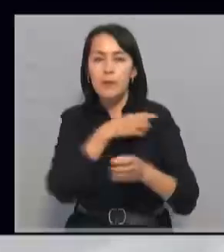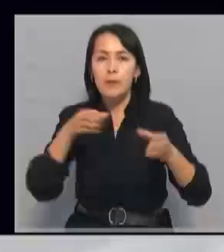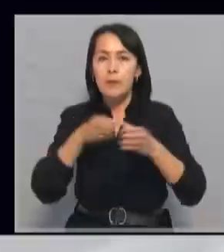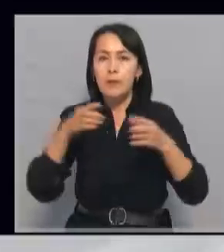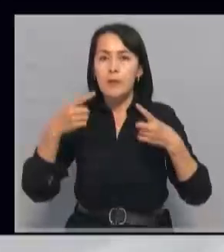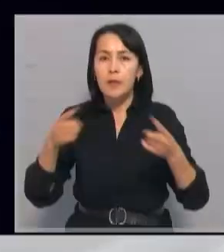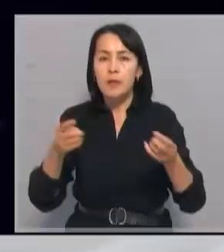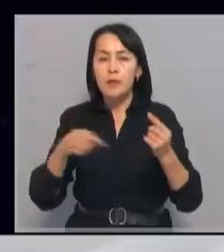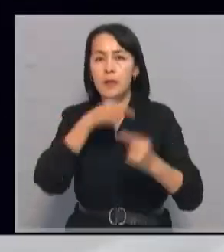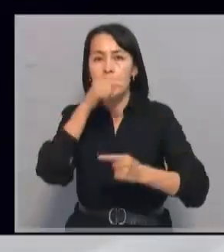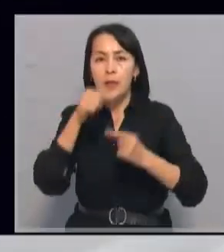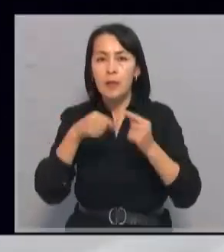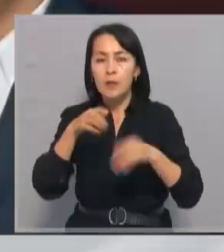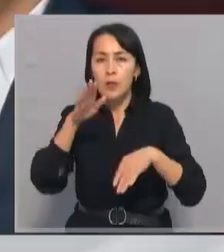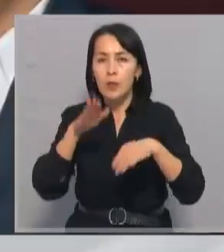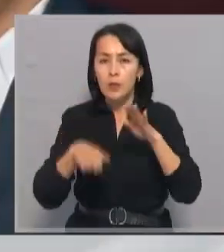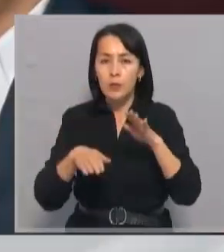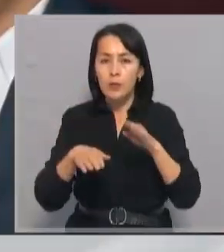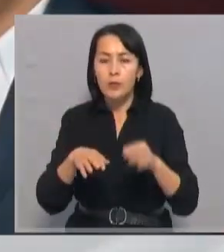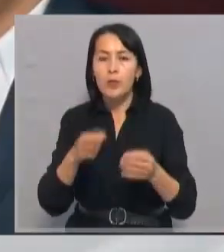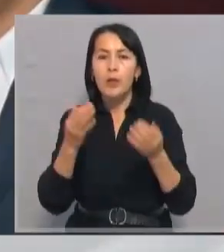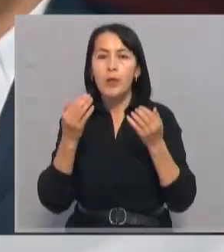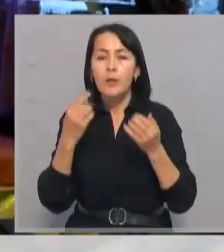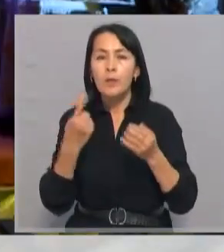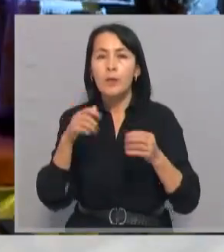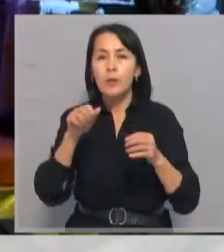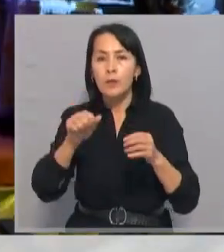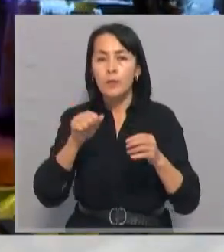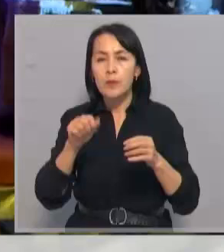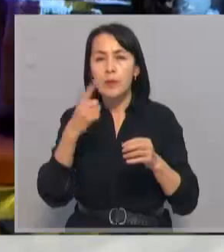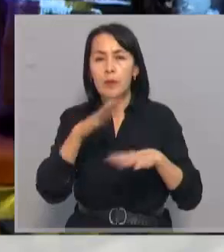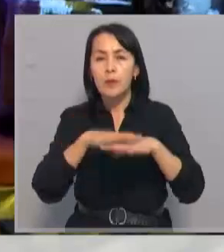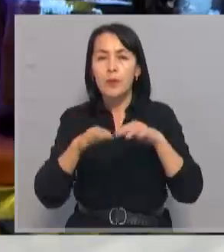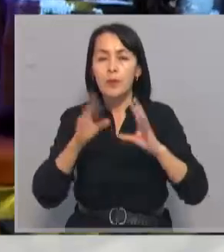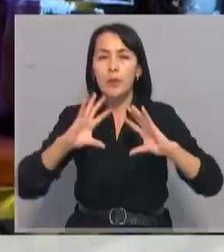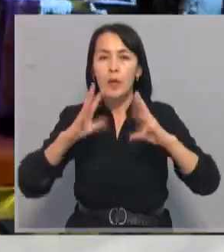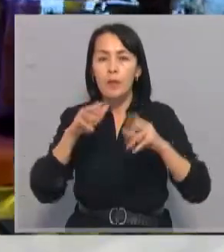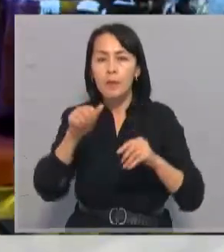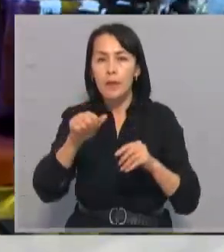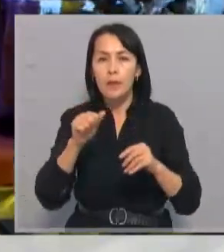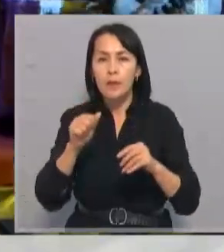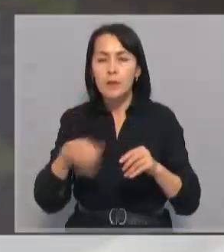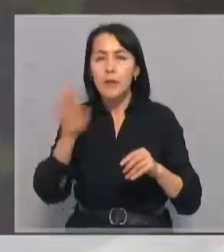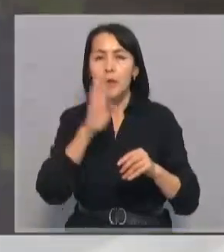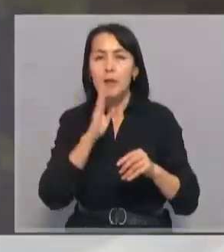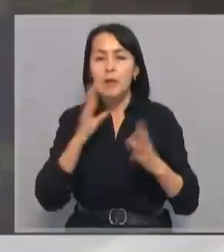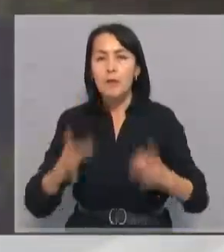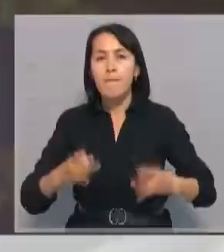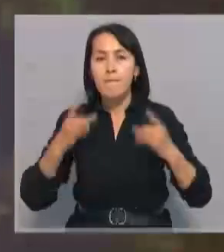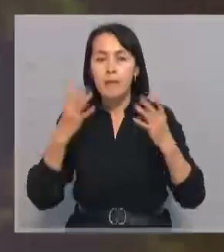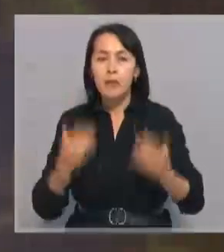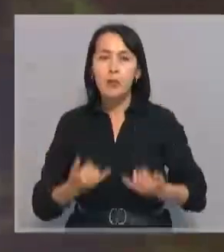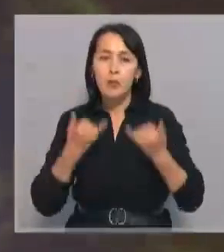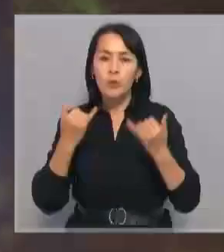ғана емес, кәсіпкерлікте де ерекше көзге түсіп жүр. Бір қолымен бесікті, бір қолымен әлемді тербеткен ханымдардың мерекесі